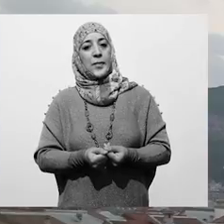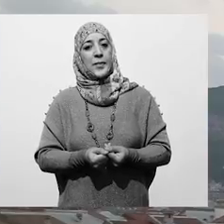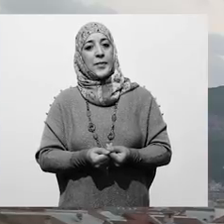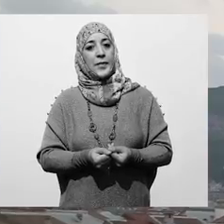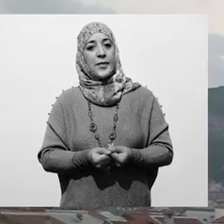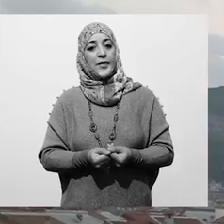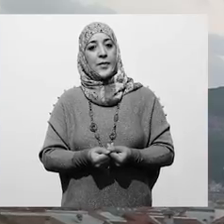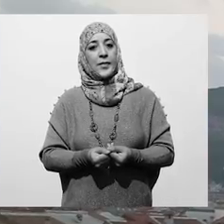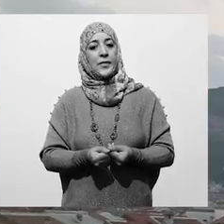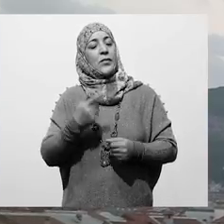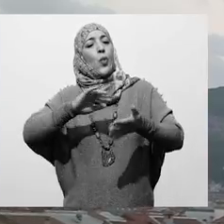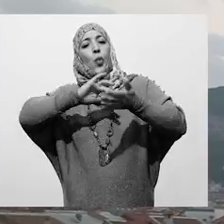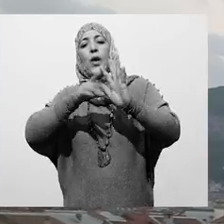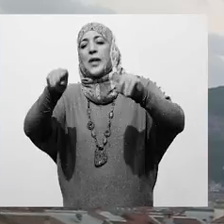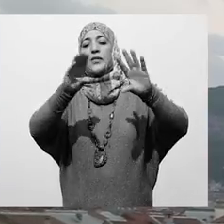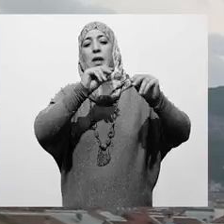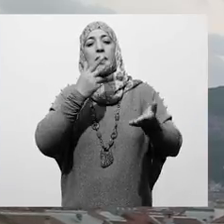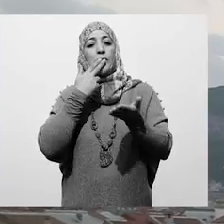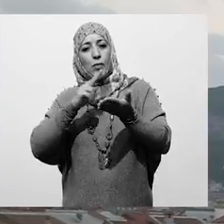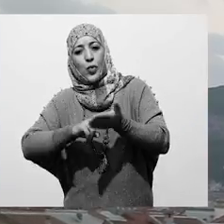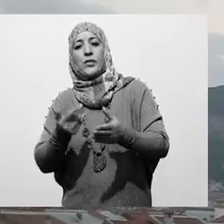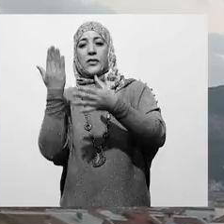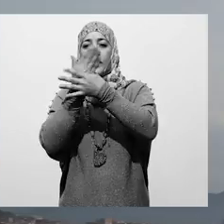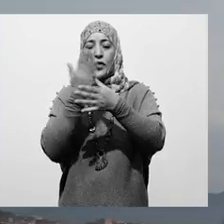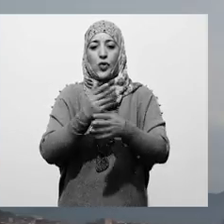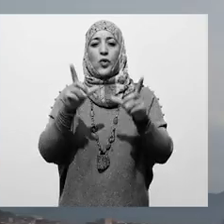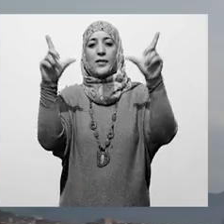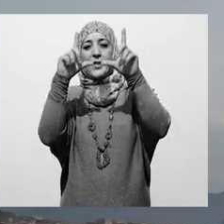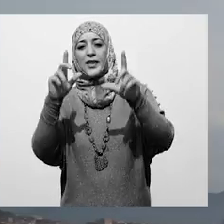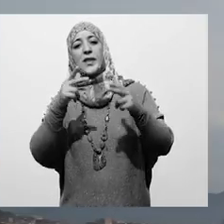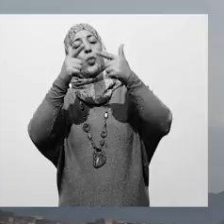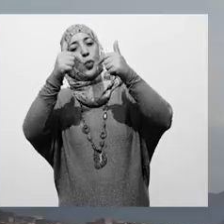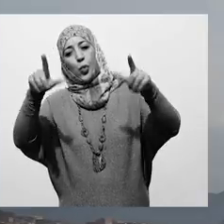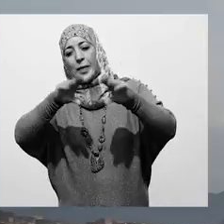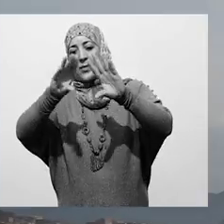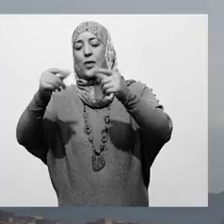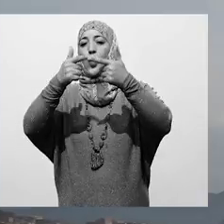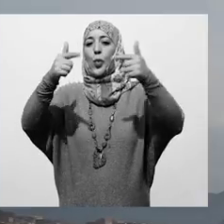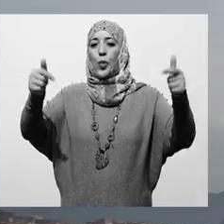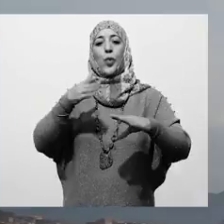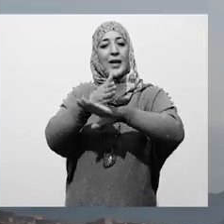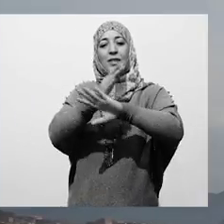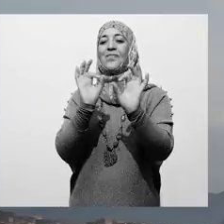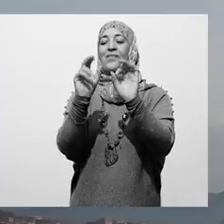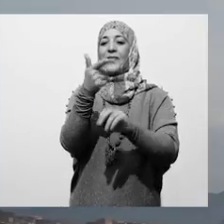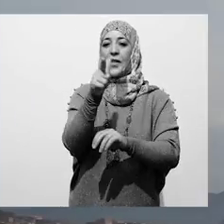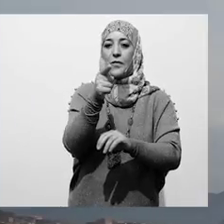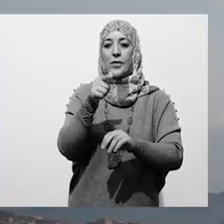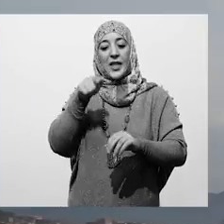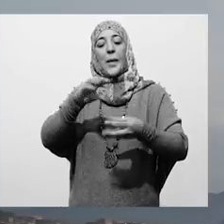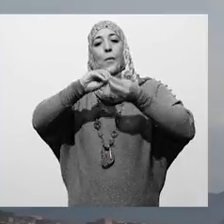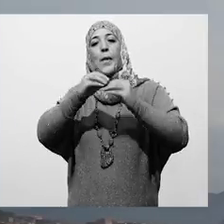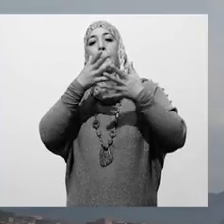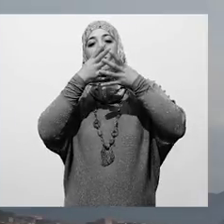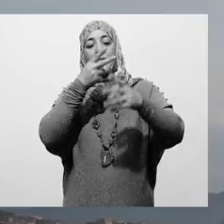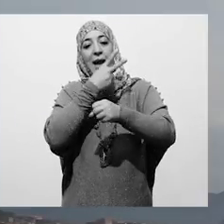l'État, les mairies, les postes, les établissements scolaires, ils n'ont pas vraiment d'accessibilité. Et ça, c'est